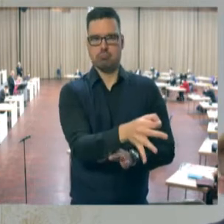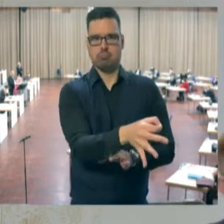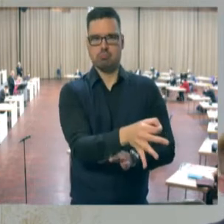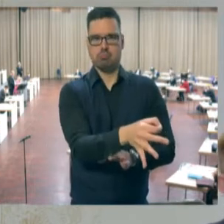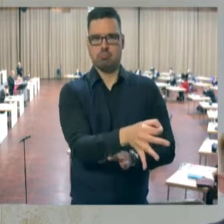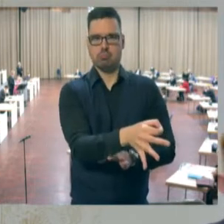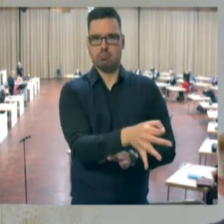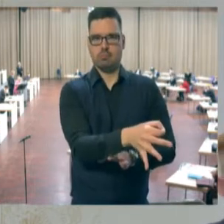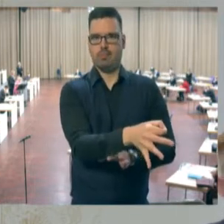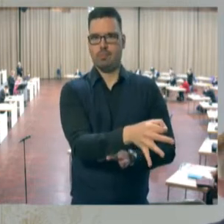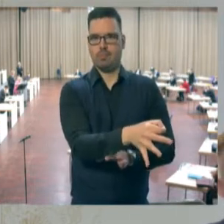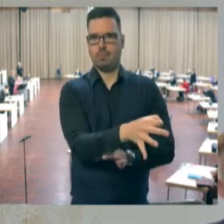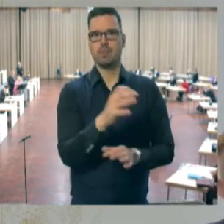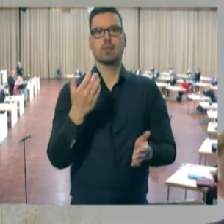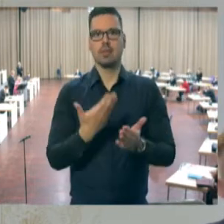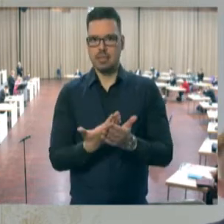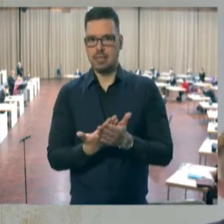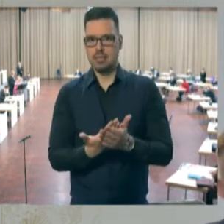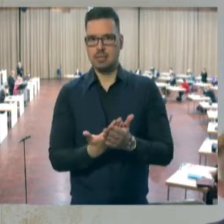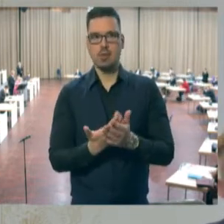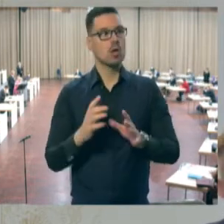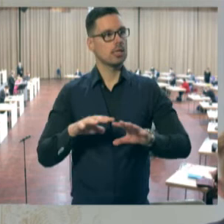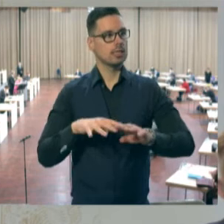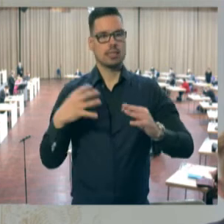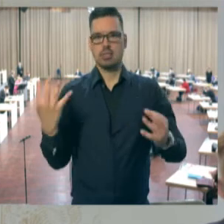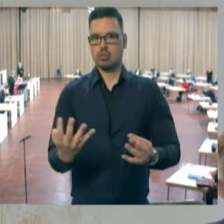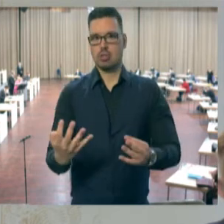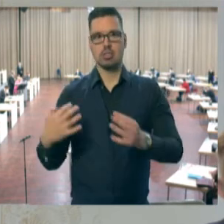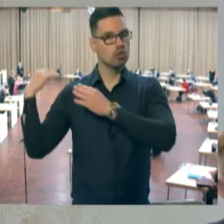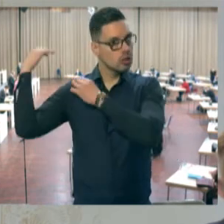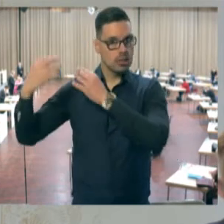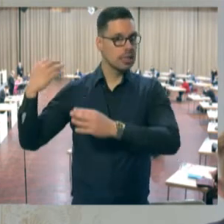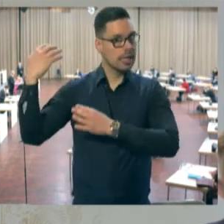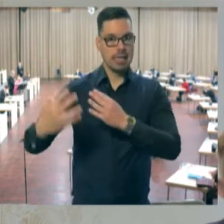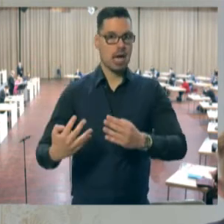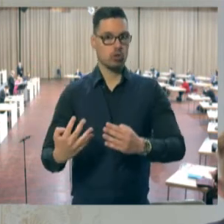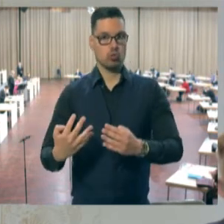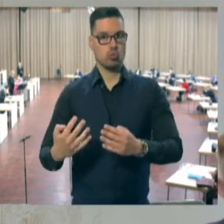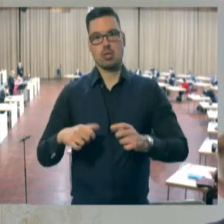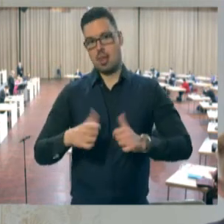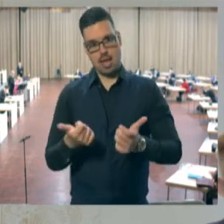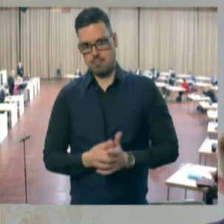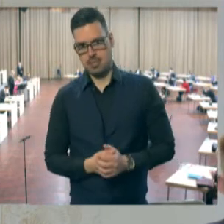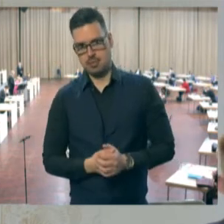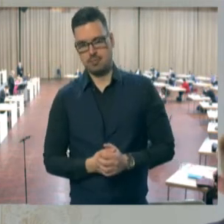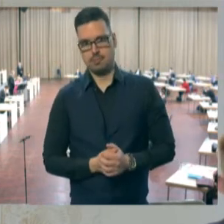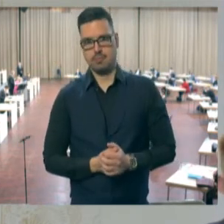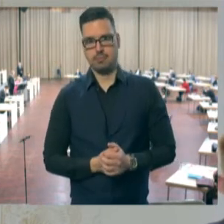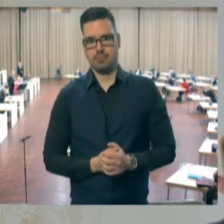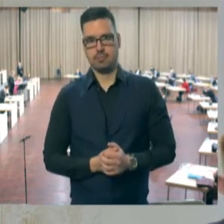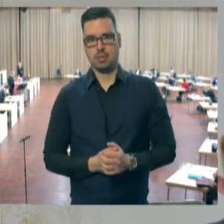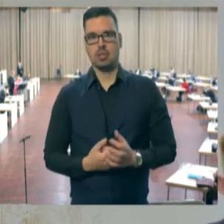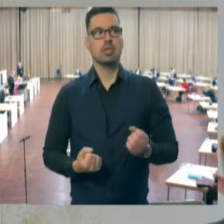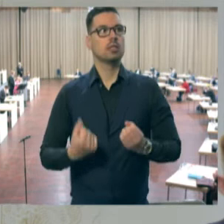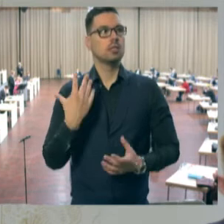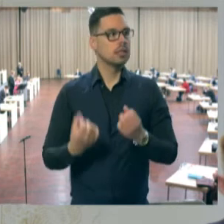etwas damit zu tun, dass wir eben als Gesamtgesellschaft nicht generationengerecht leben. Es hat viel damit zu tun, dass wir unsere